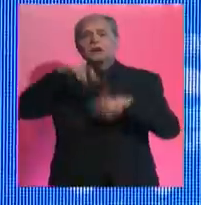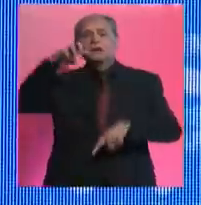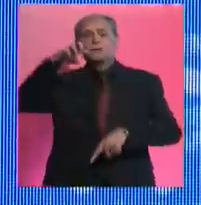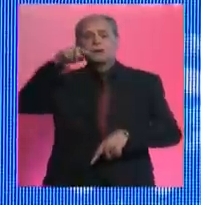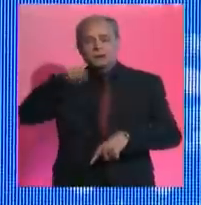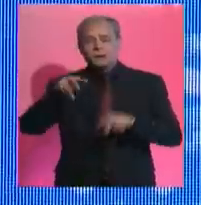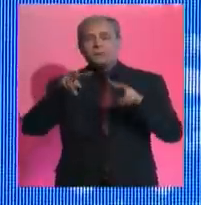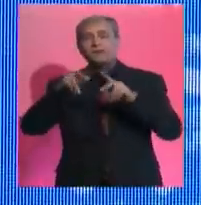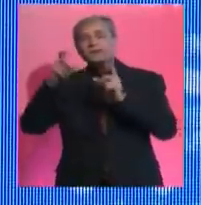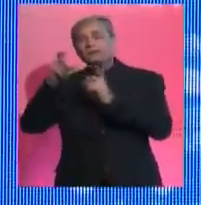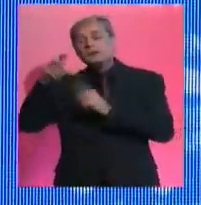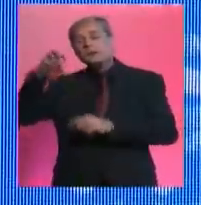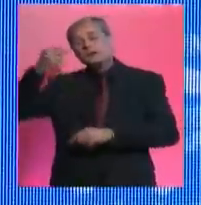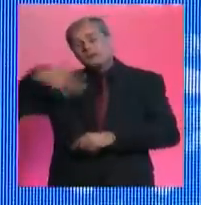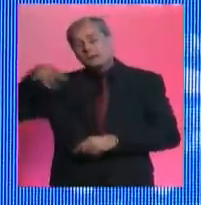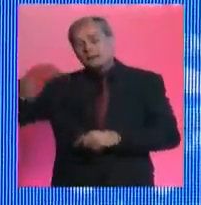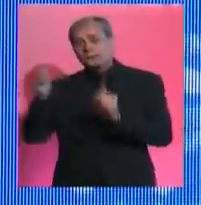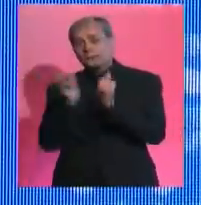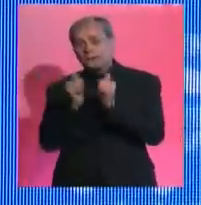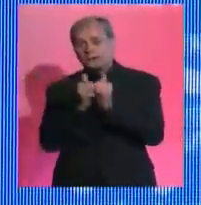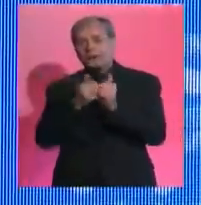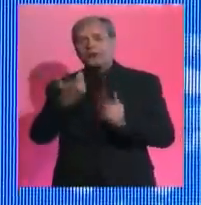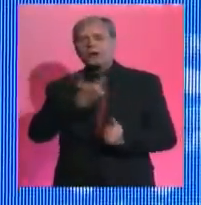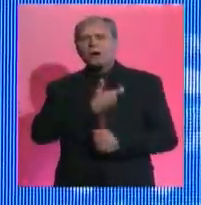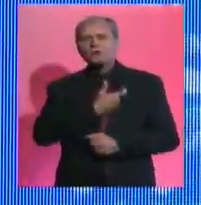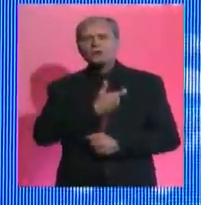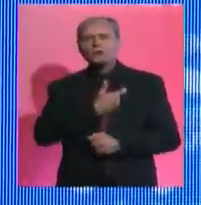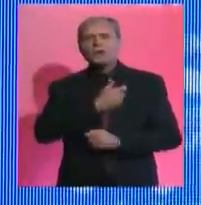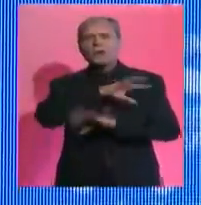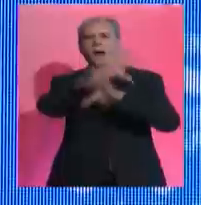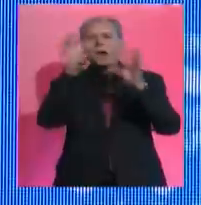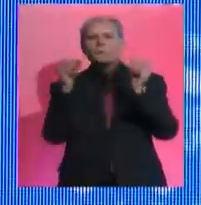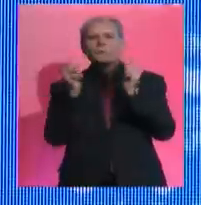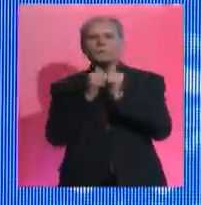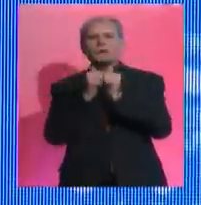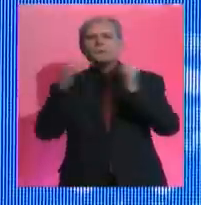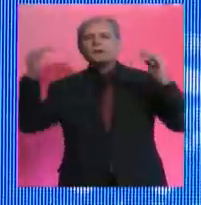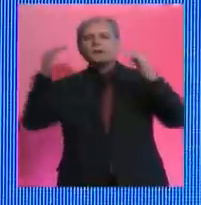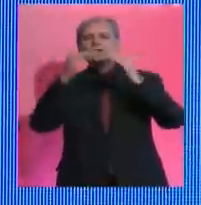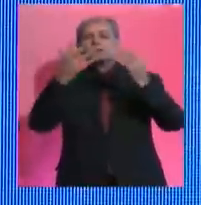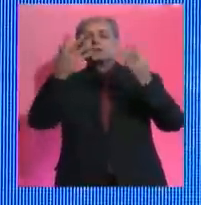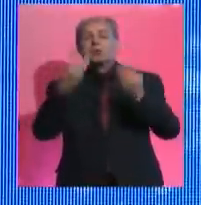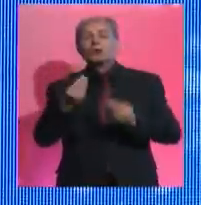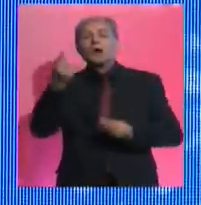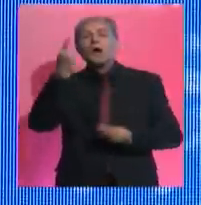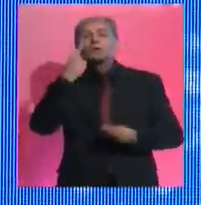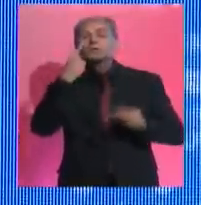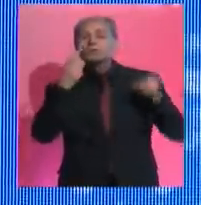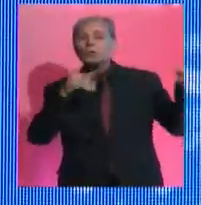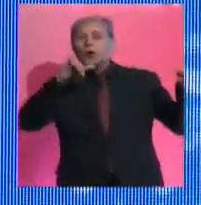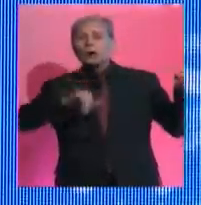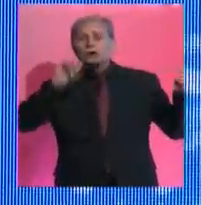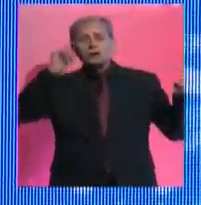Halk Partisi ve Milli selamet Partisi'nin ortak kayesi kanunları herkese eşit olarak uygulayan Atatürk